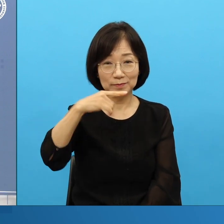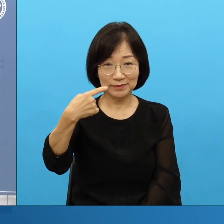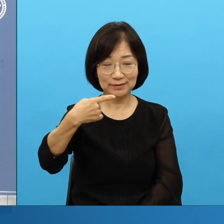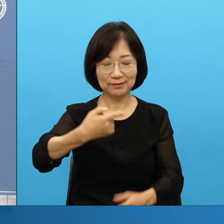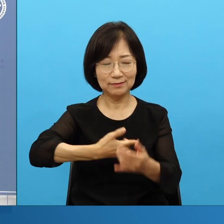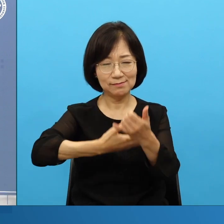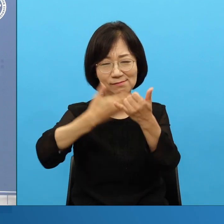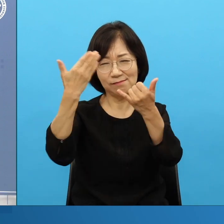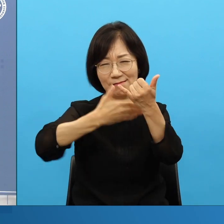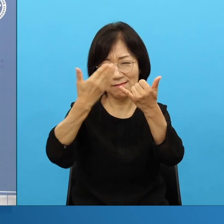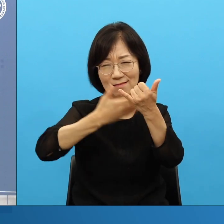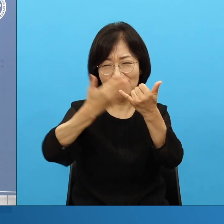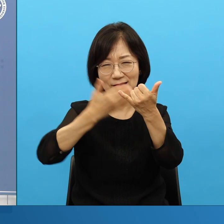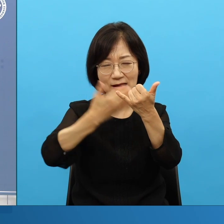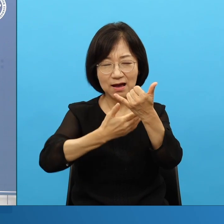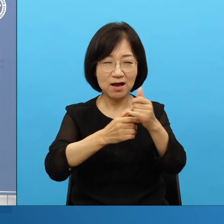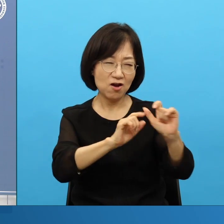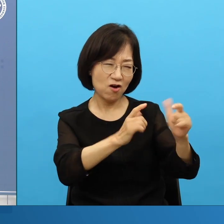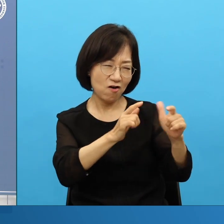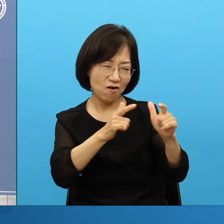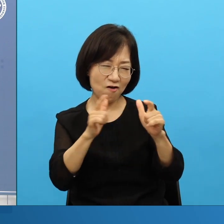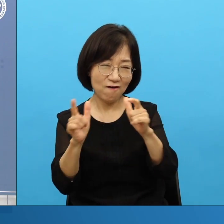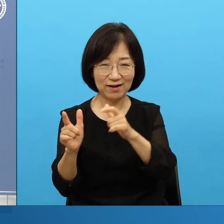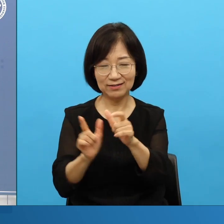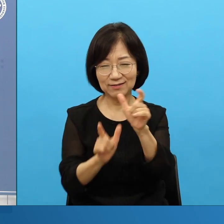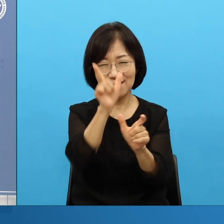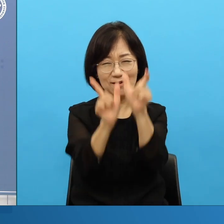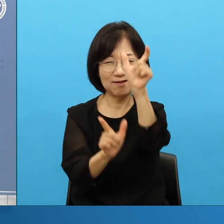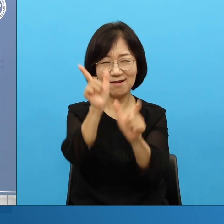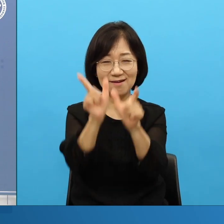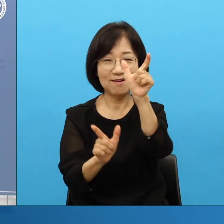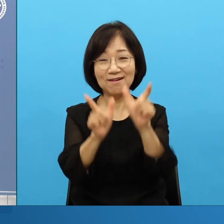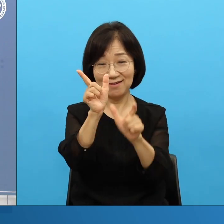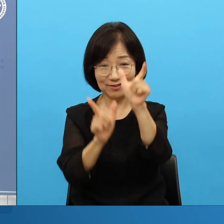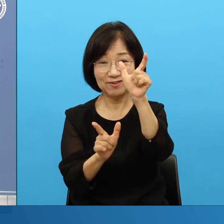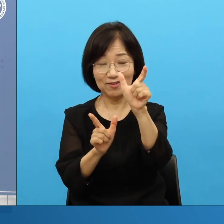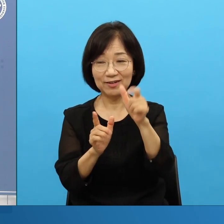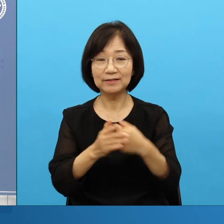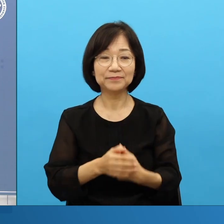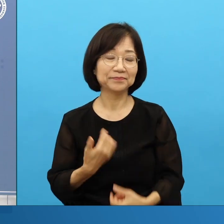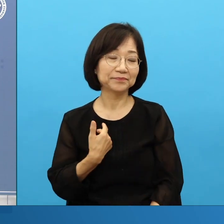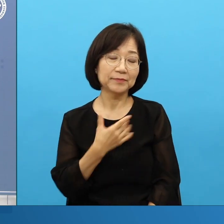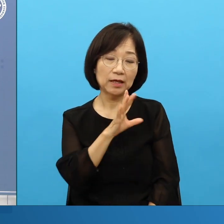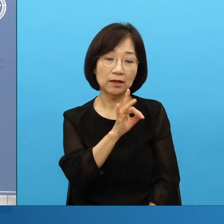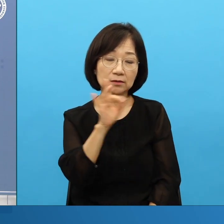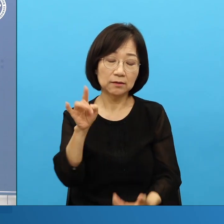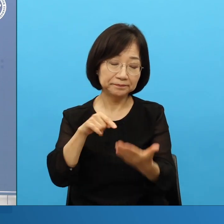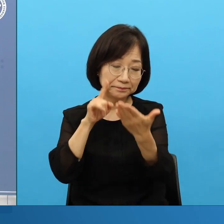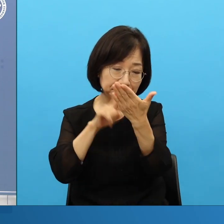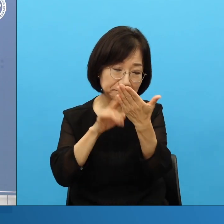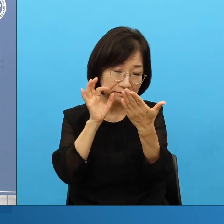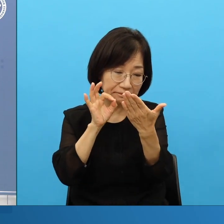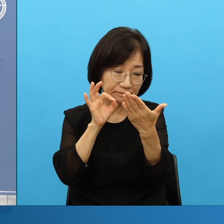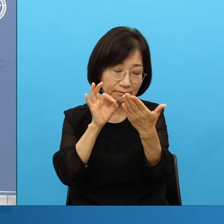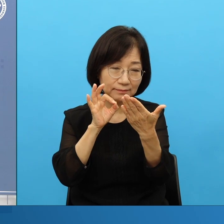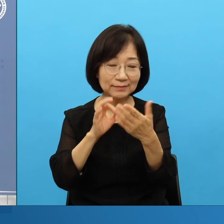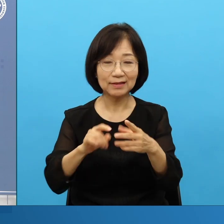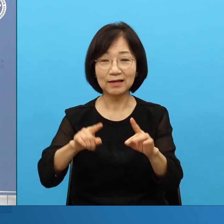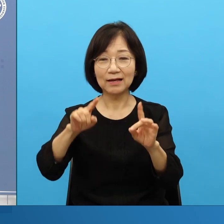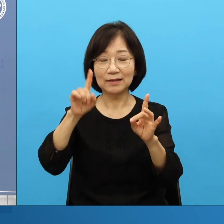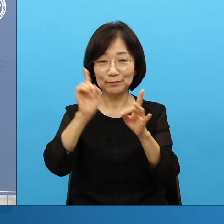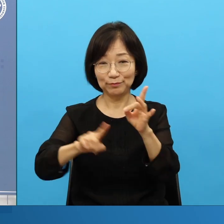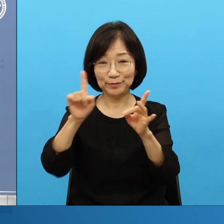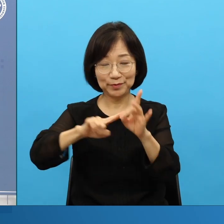days, even if I don't want to watch it, we see a lot of things that pop up on YouTube. 가끔 보면 뭐 스님들도 강의를 하고 있고요. And sometimes